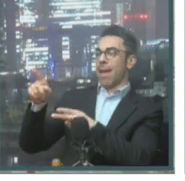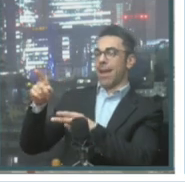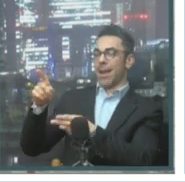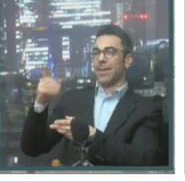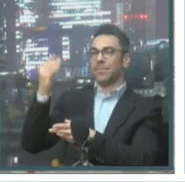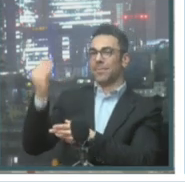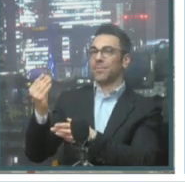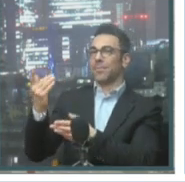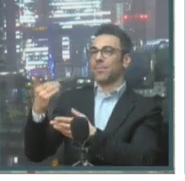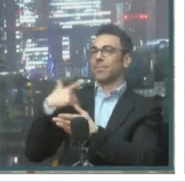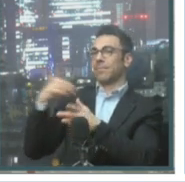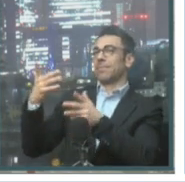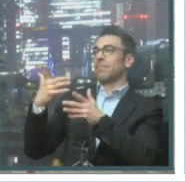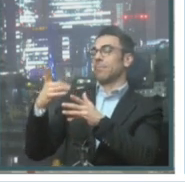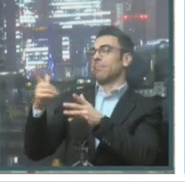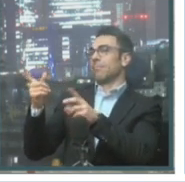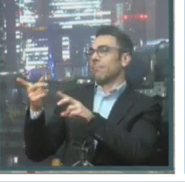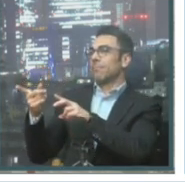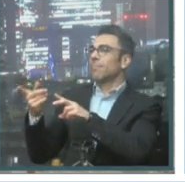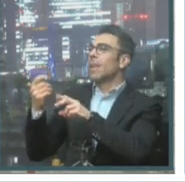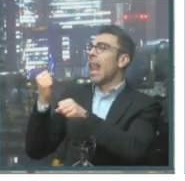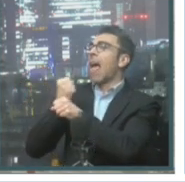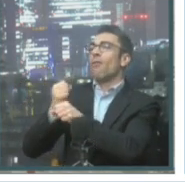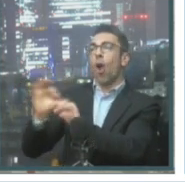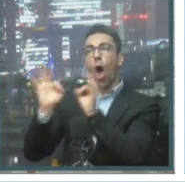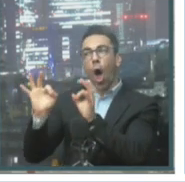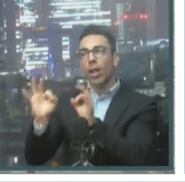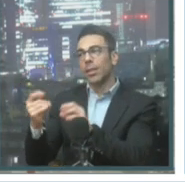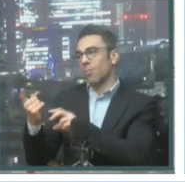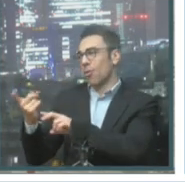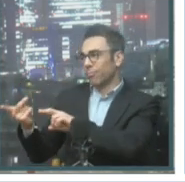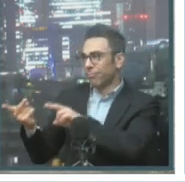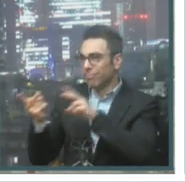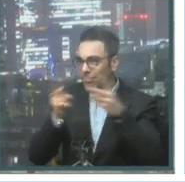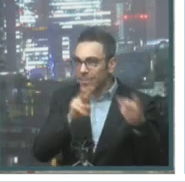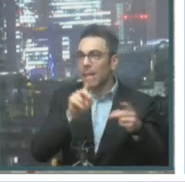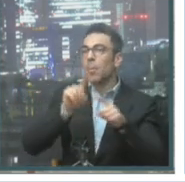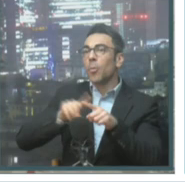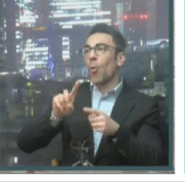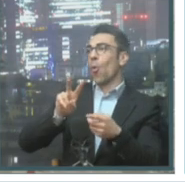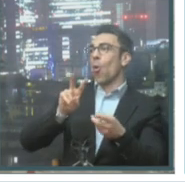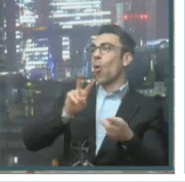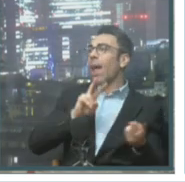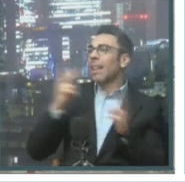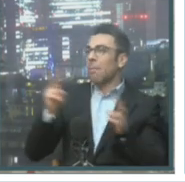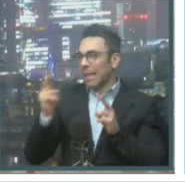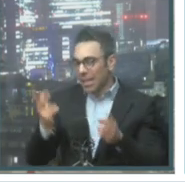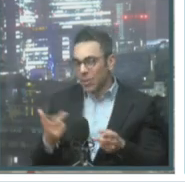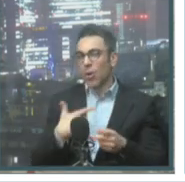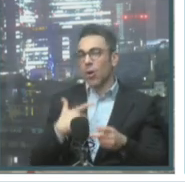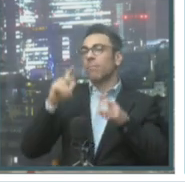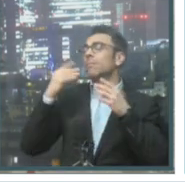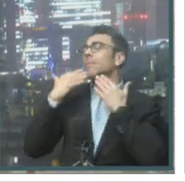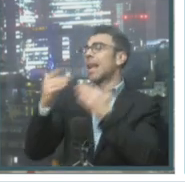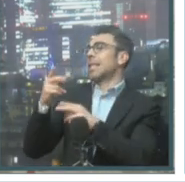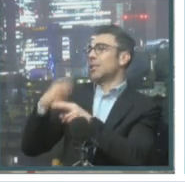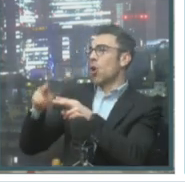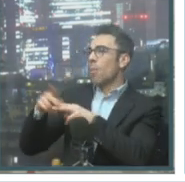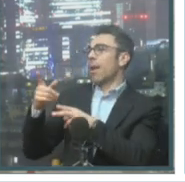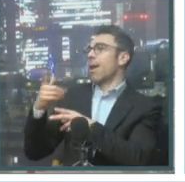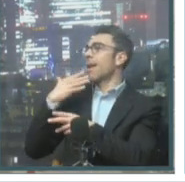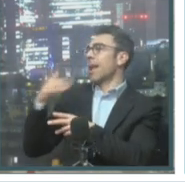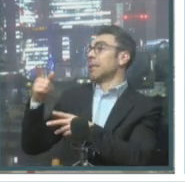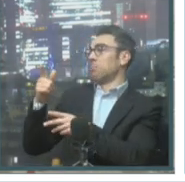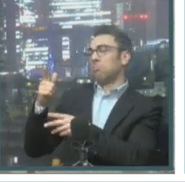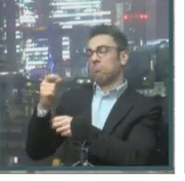una ottima un ottimo lavoro e traducendo e interpretando quindi grazie mille dalle omar complimenti per il